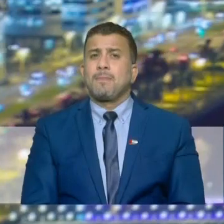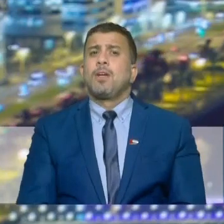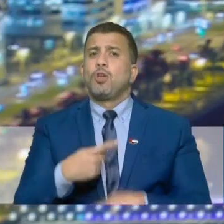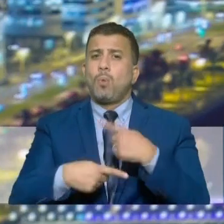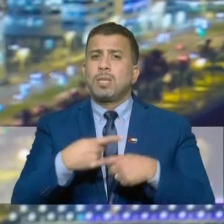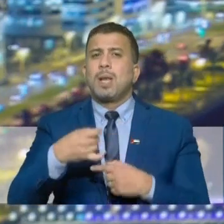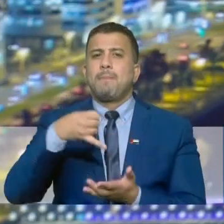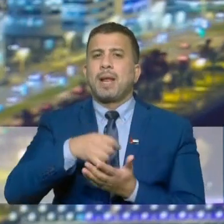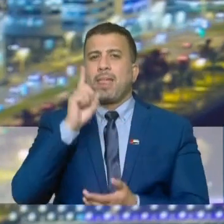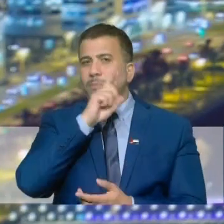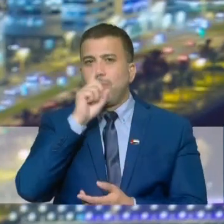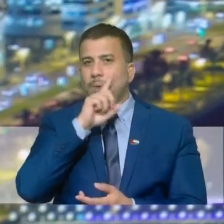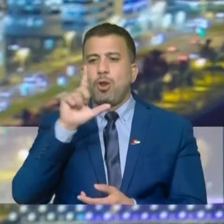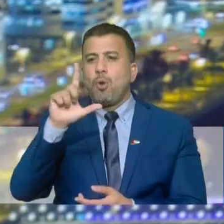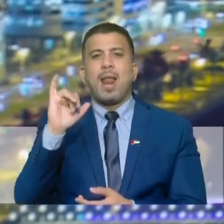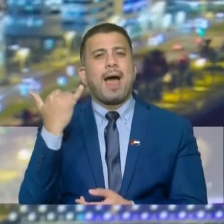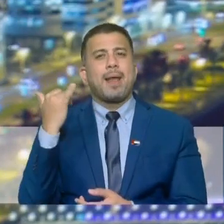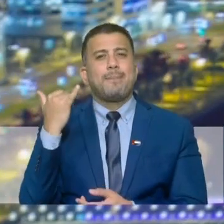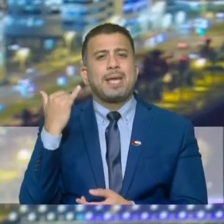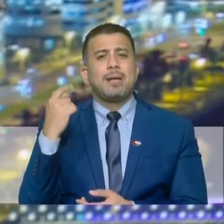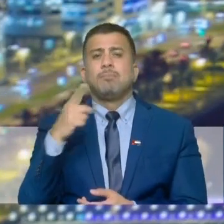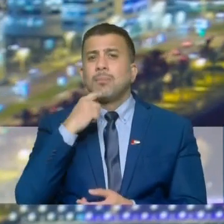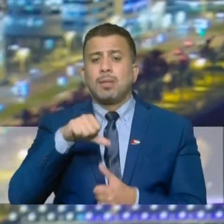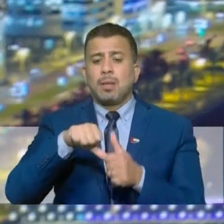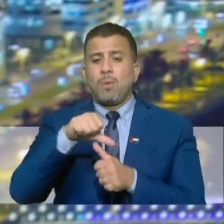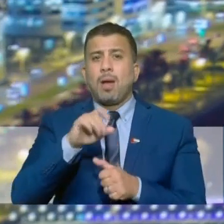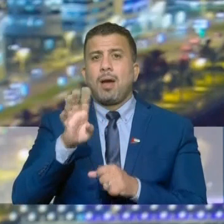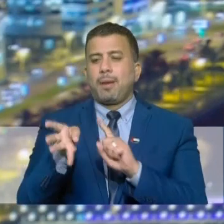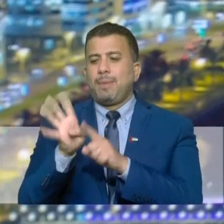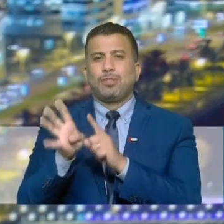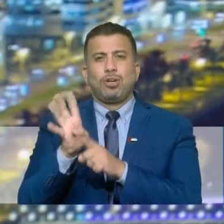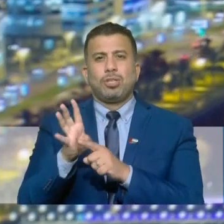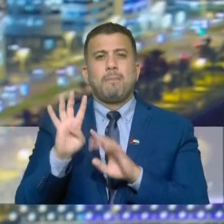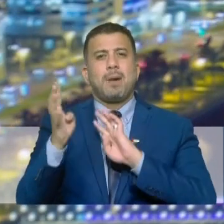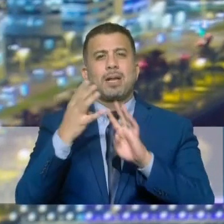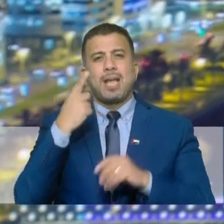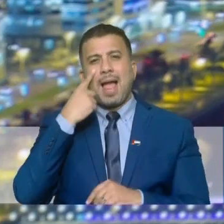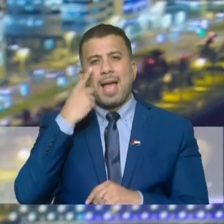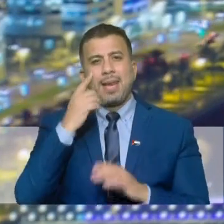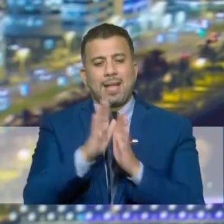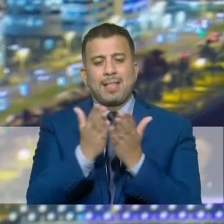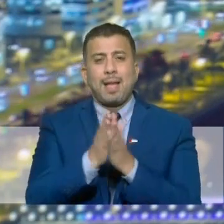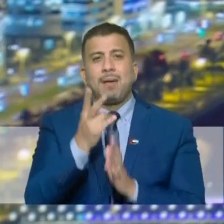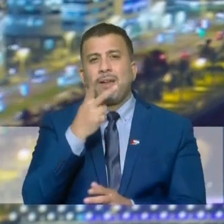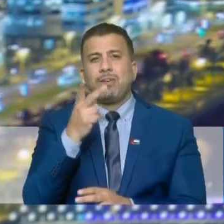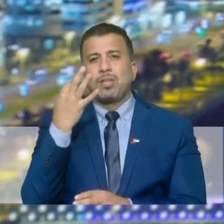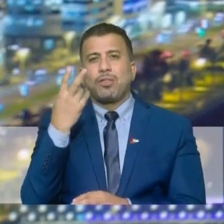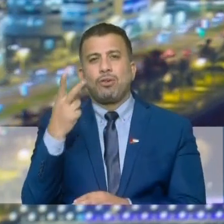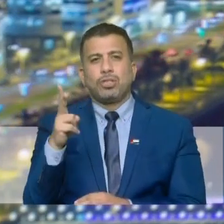يواصل مركز ابو ظبي للغه العربيه فعاليات الدوره ال 14 ع من مهرجان العين للكتاب